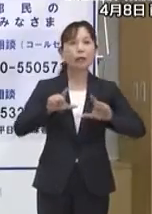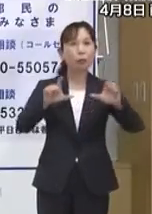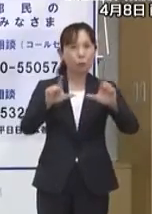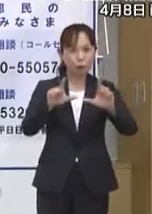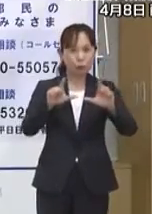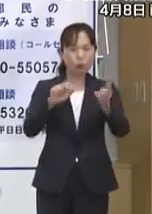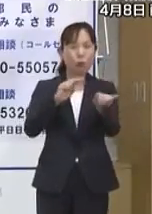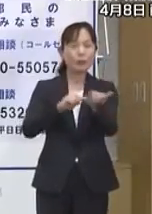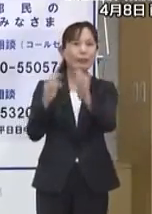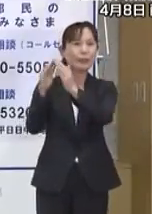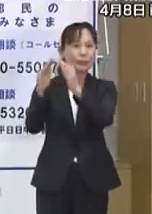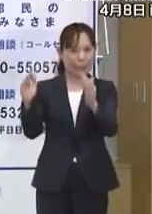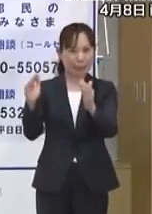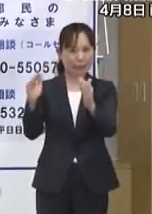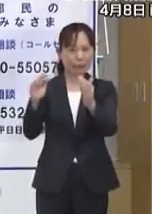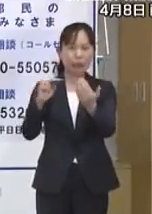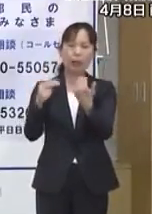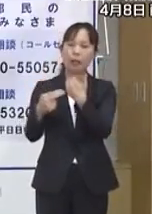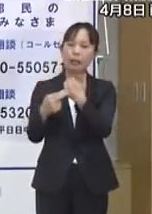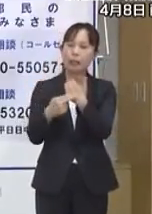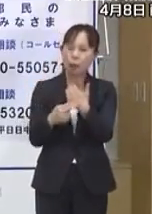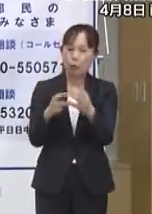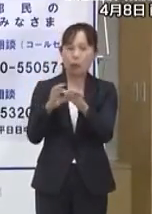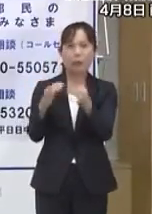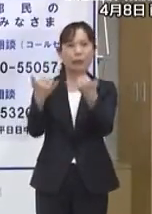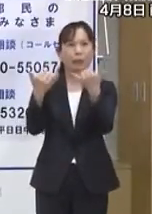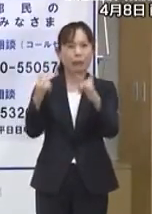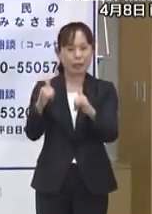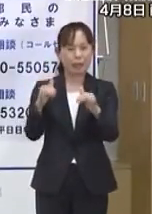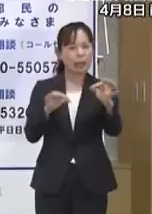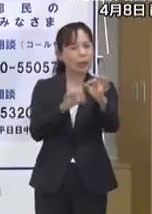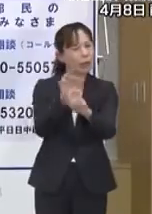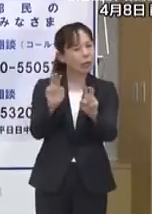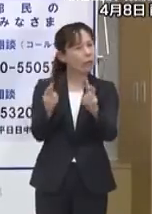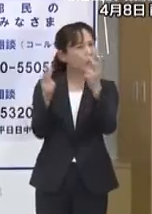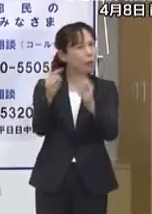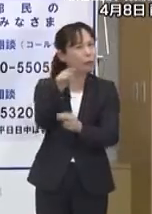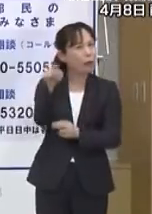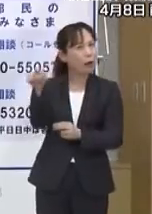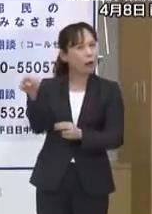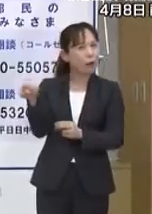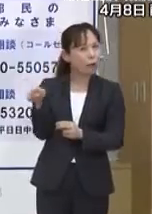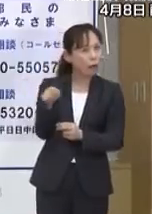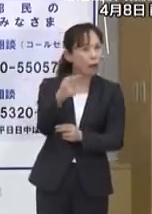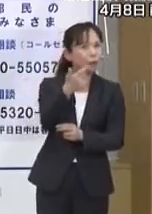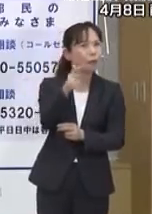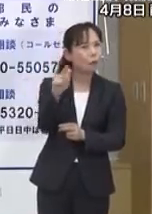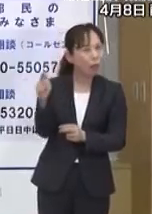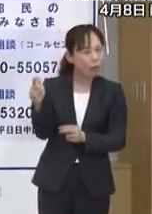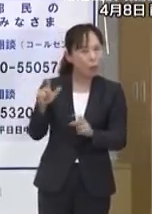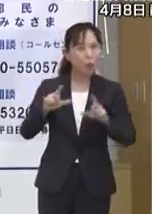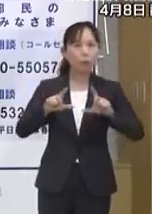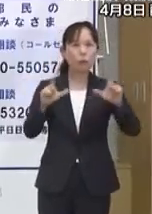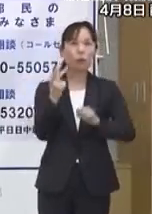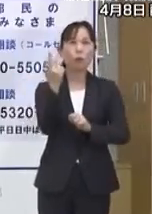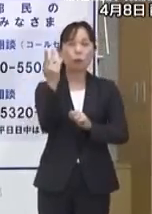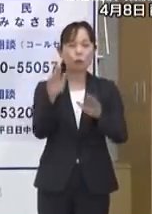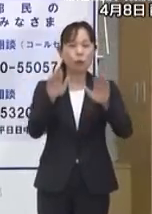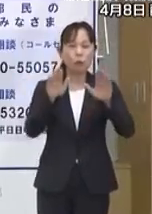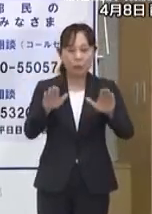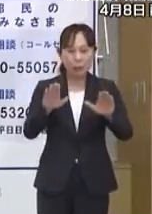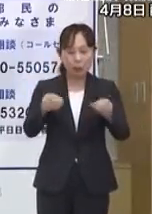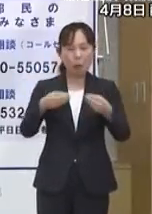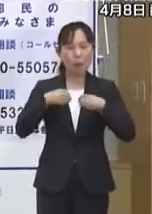都医師会そして医療関係者経済の専門家などからも例えば東京都の現在の